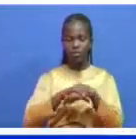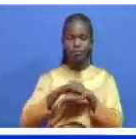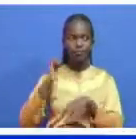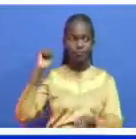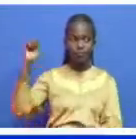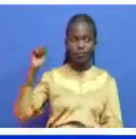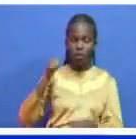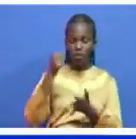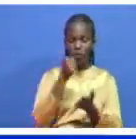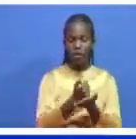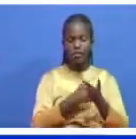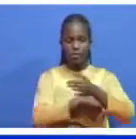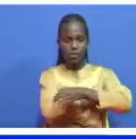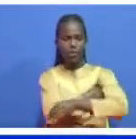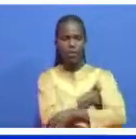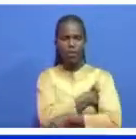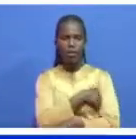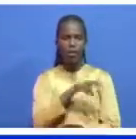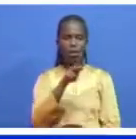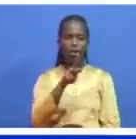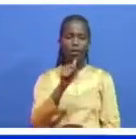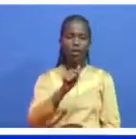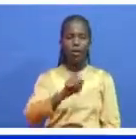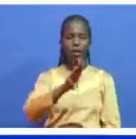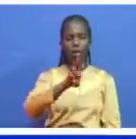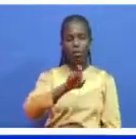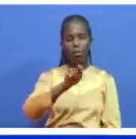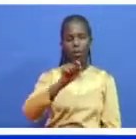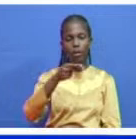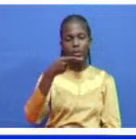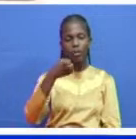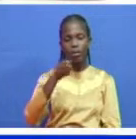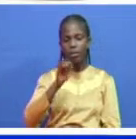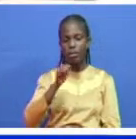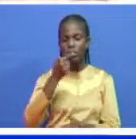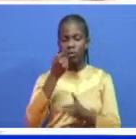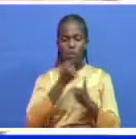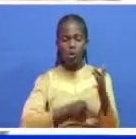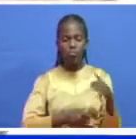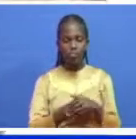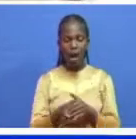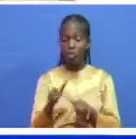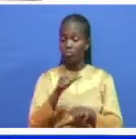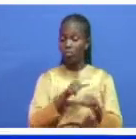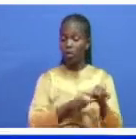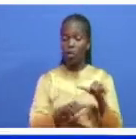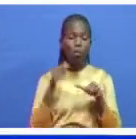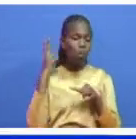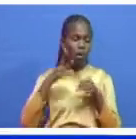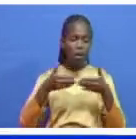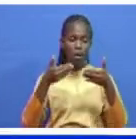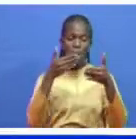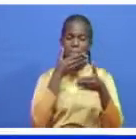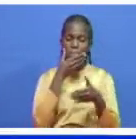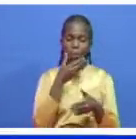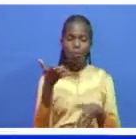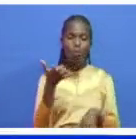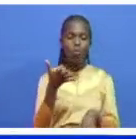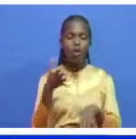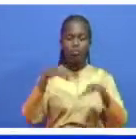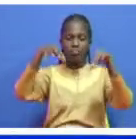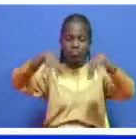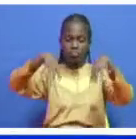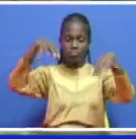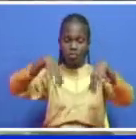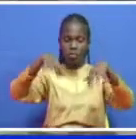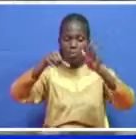teni wa maovisi ni makivu wa kiolo cha kawethi. Maiweta kanane mekumose ya matambia mutumia mwa wake siyo kia ula mewata tautumia tembue tavikia